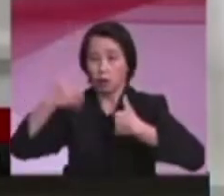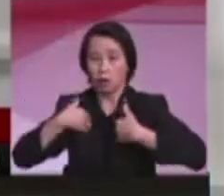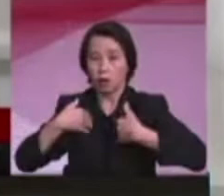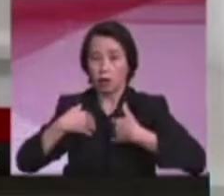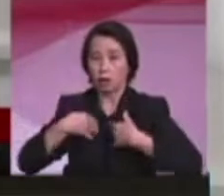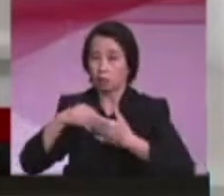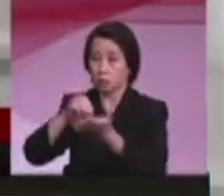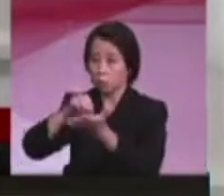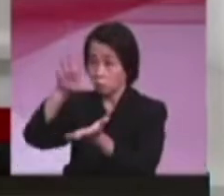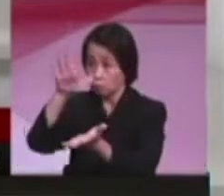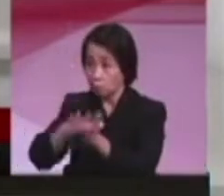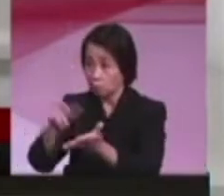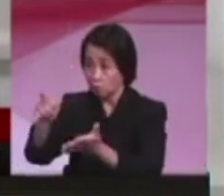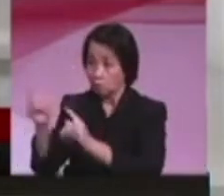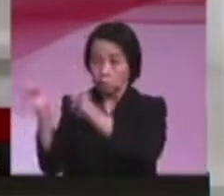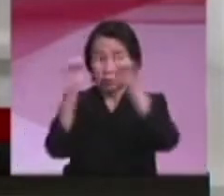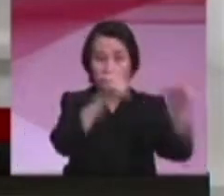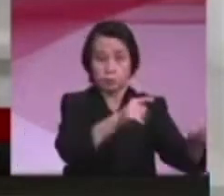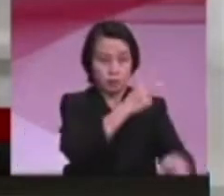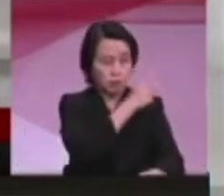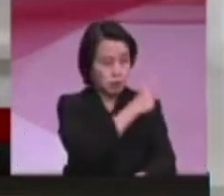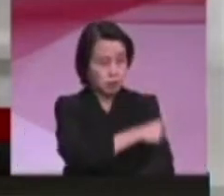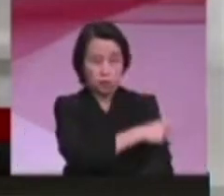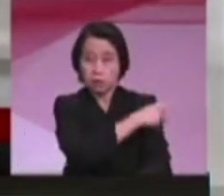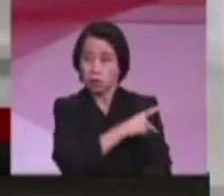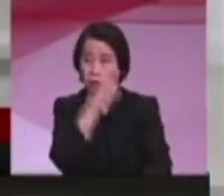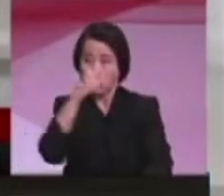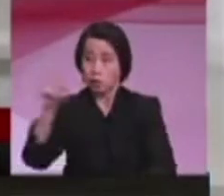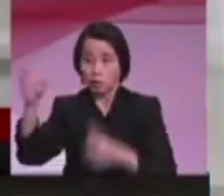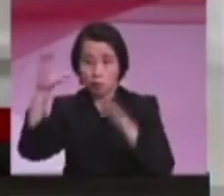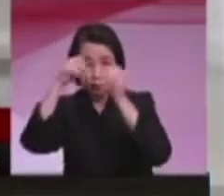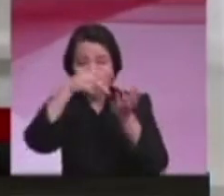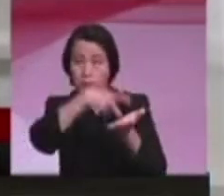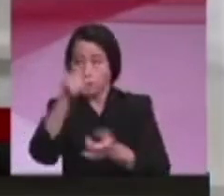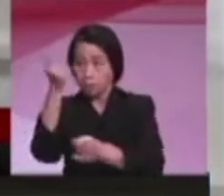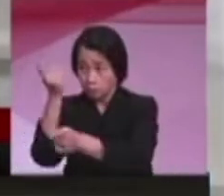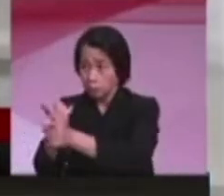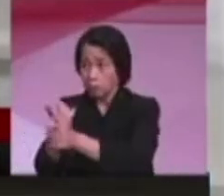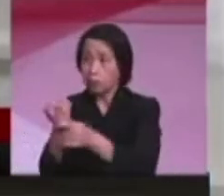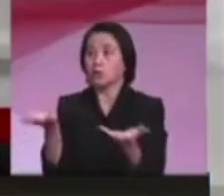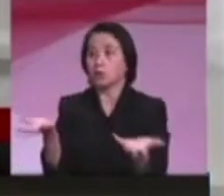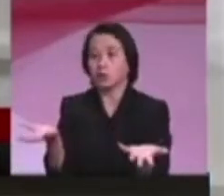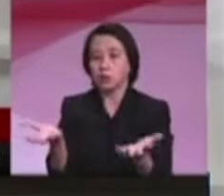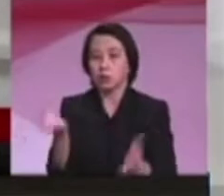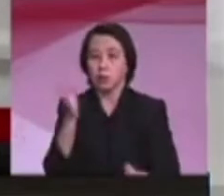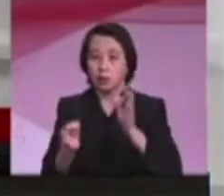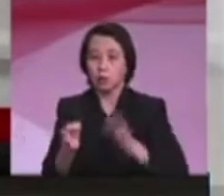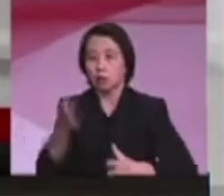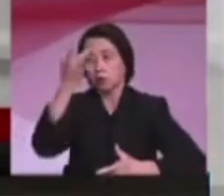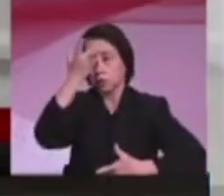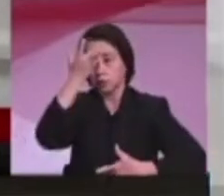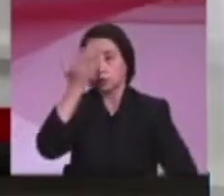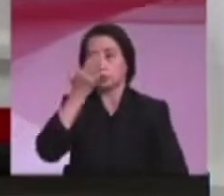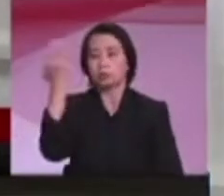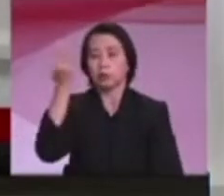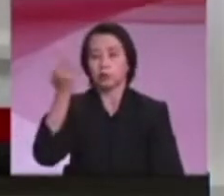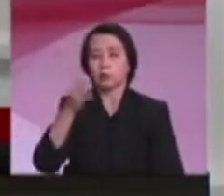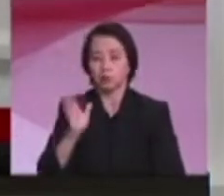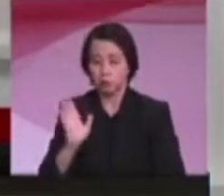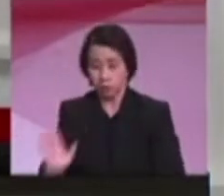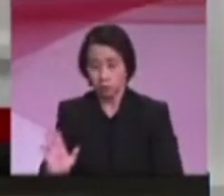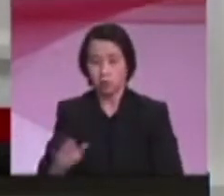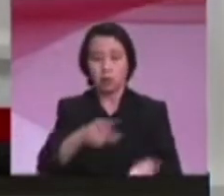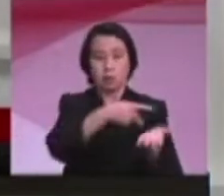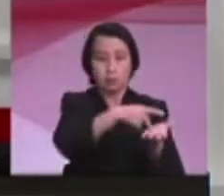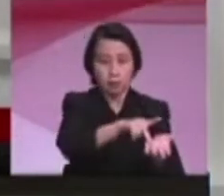pekerja mereka untuk pergi ke klinik mana-mana untuk dan dibayar oleh majikan. Jadi kalau sakit biasa mereka boleh bayar,